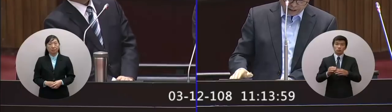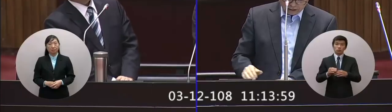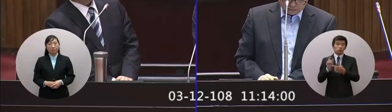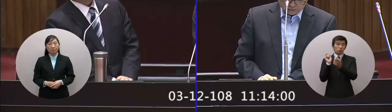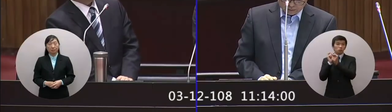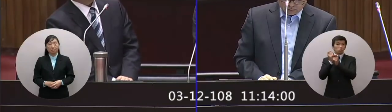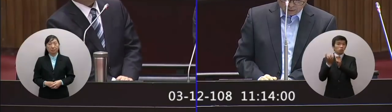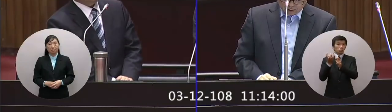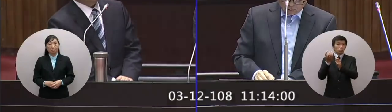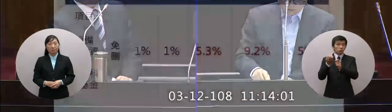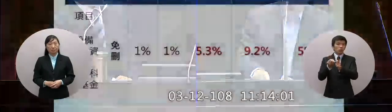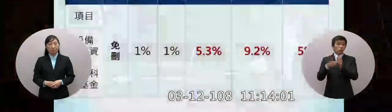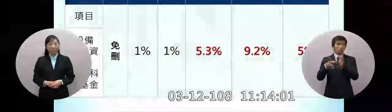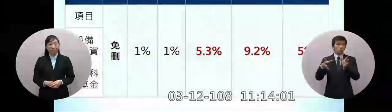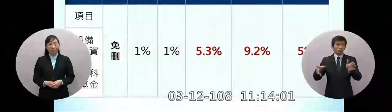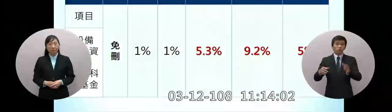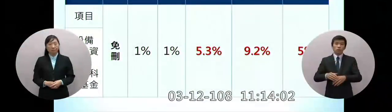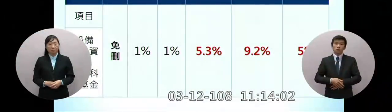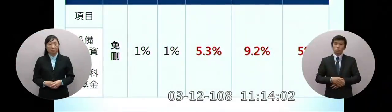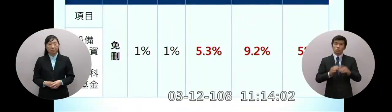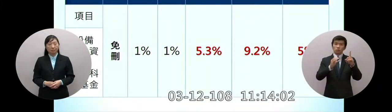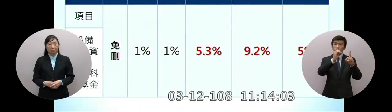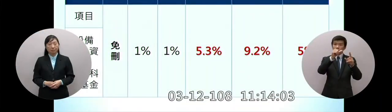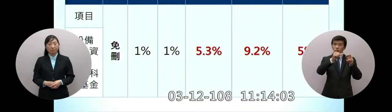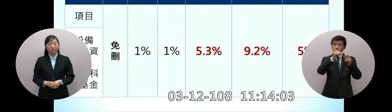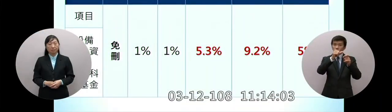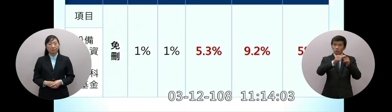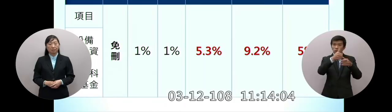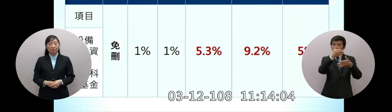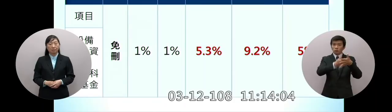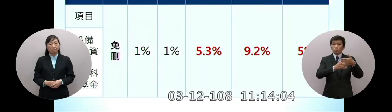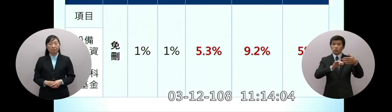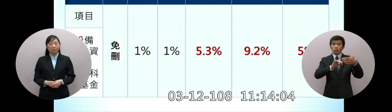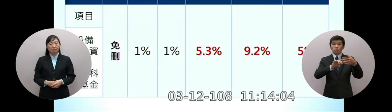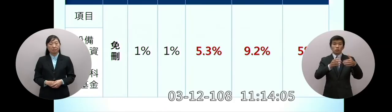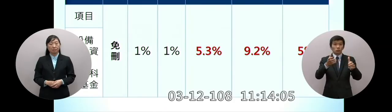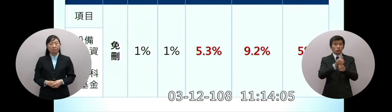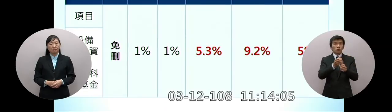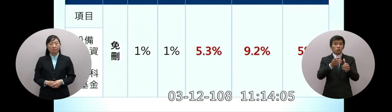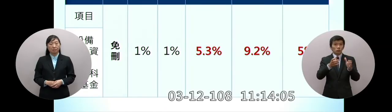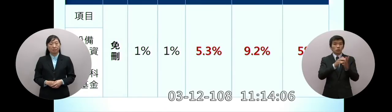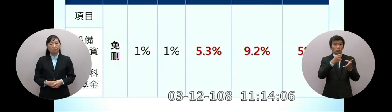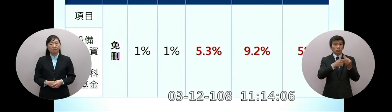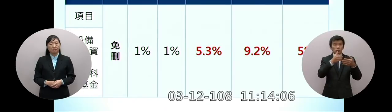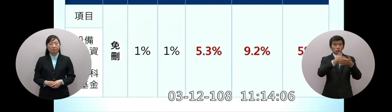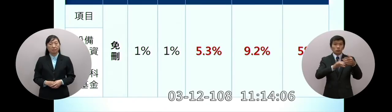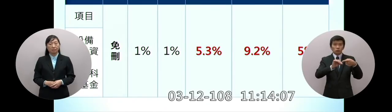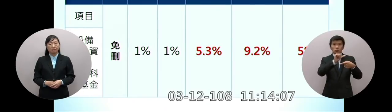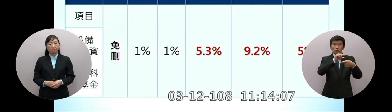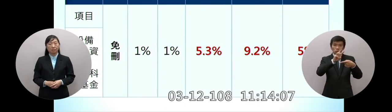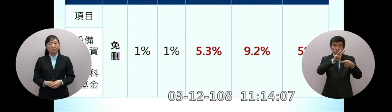这几年来，我们105年删了统删5.3%，